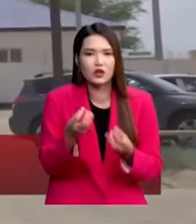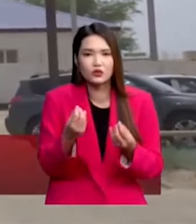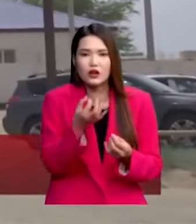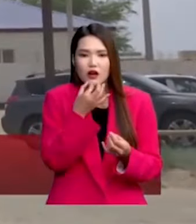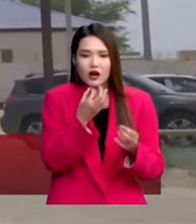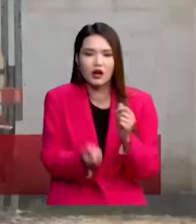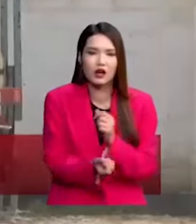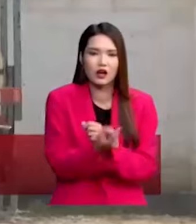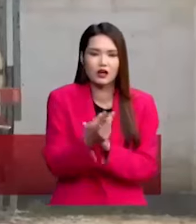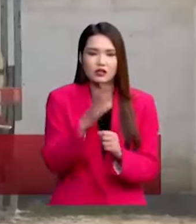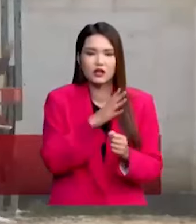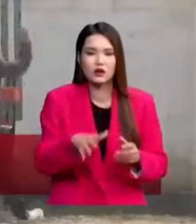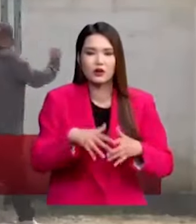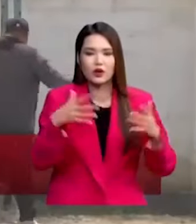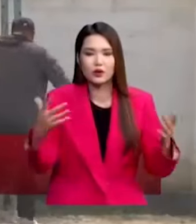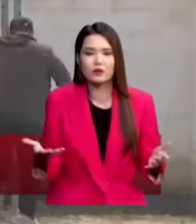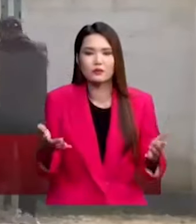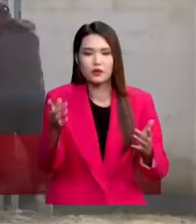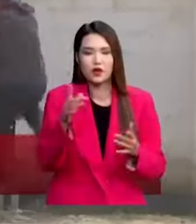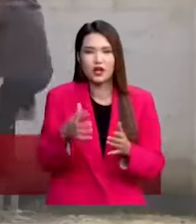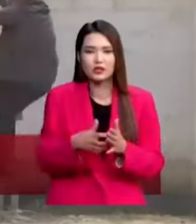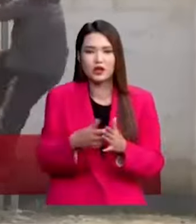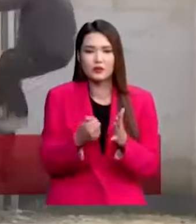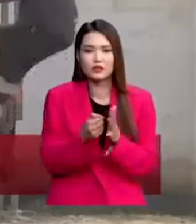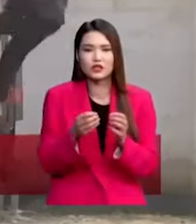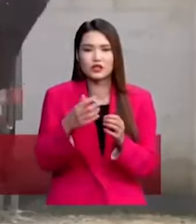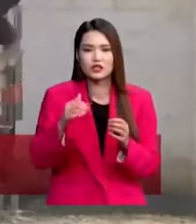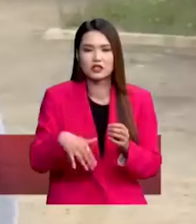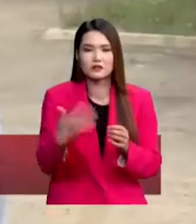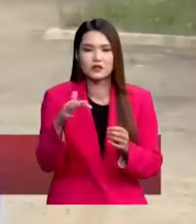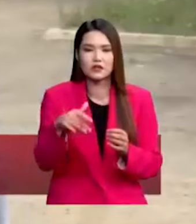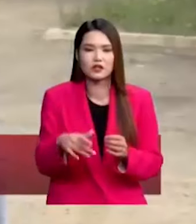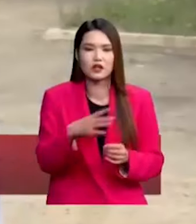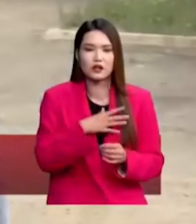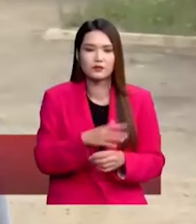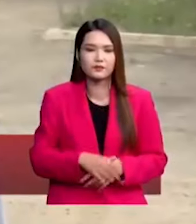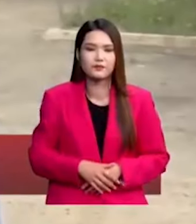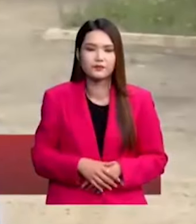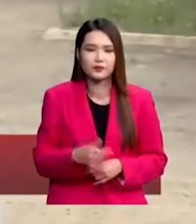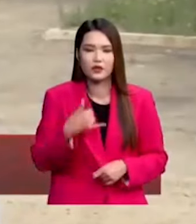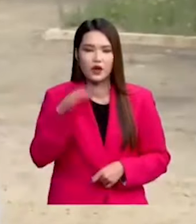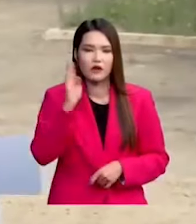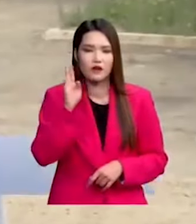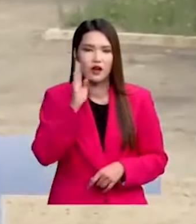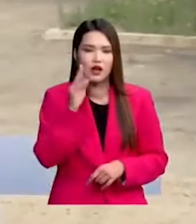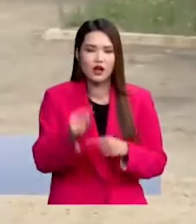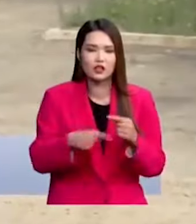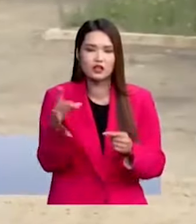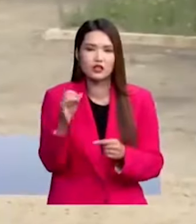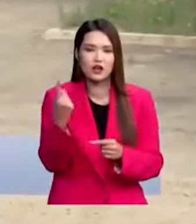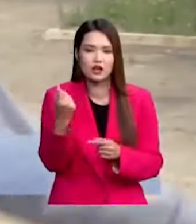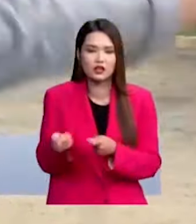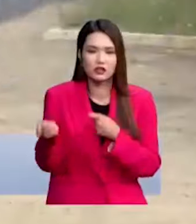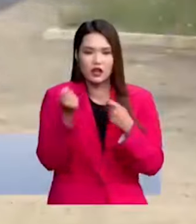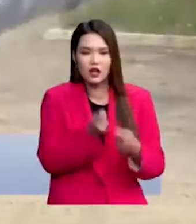наступило, а цены за одну машину воды взлетели до 5500 тенге. Киде ахса киде ахпайт вообще судыгин. Мне казыр